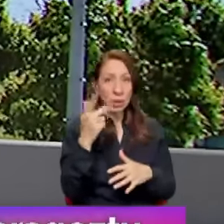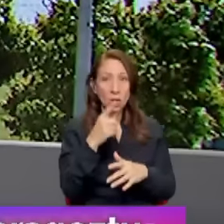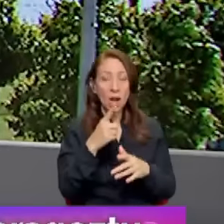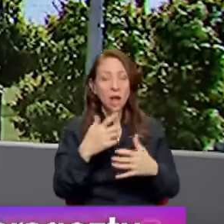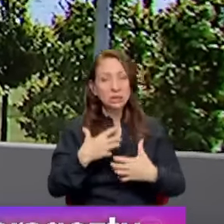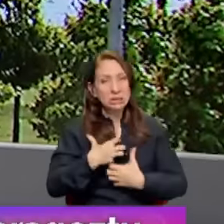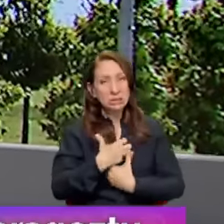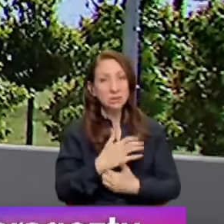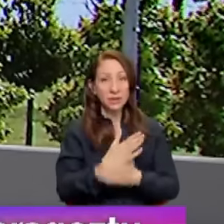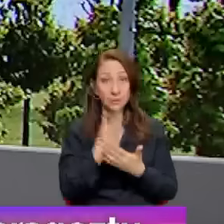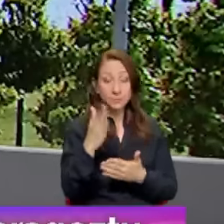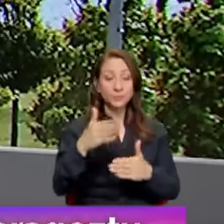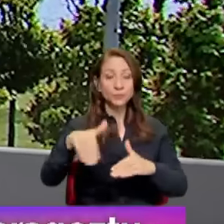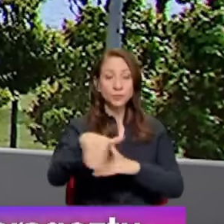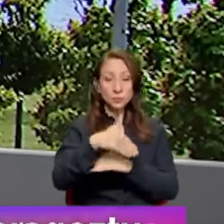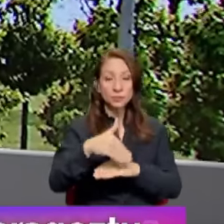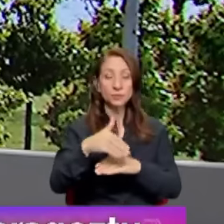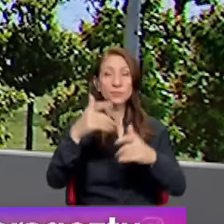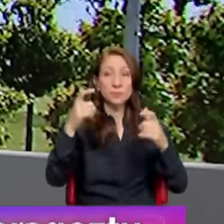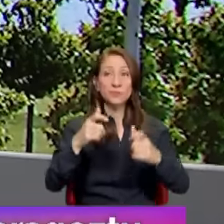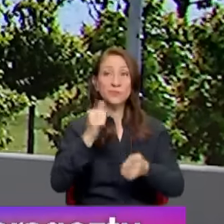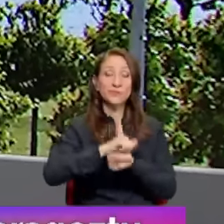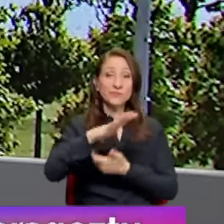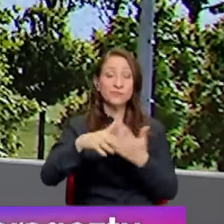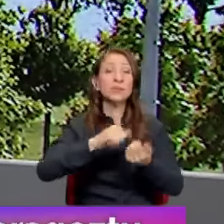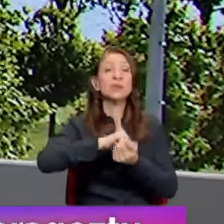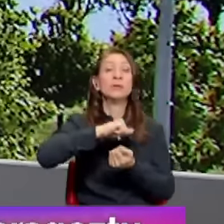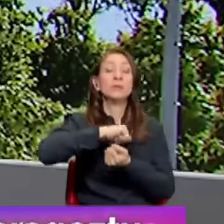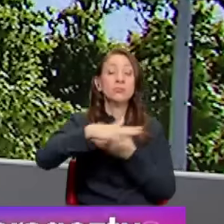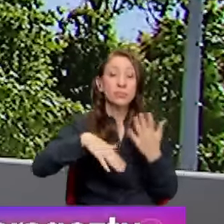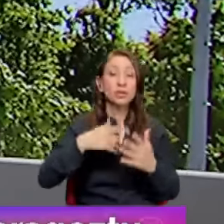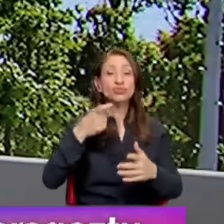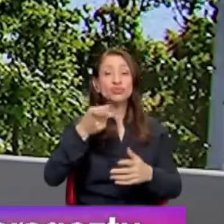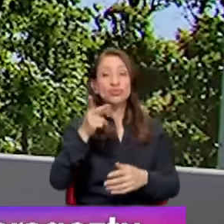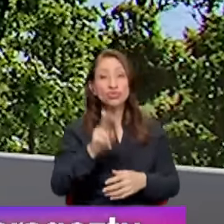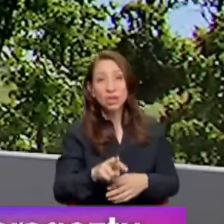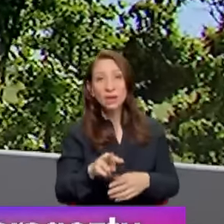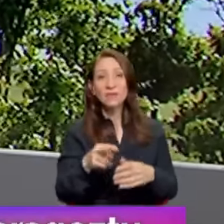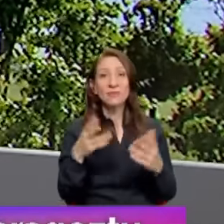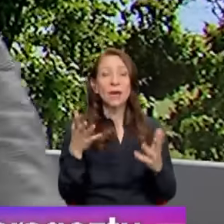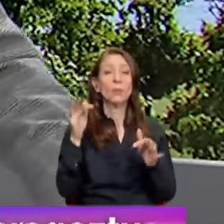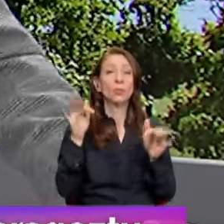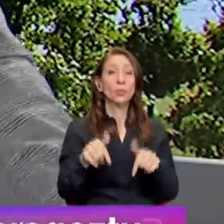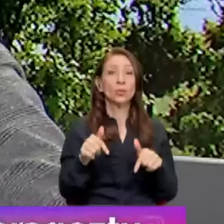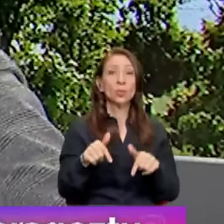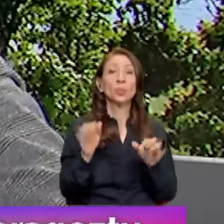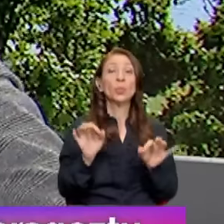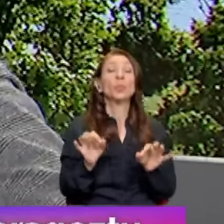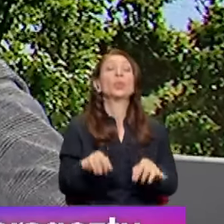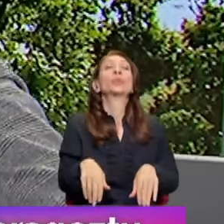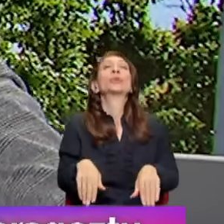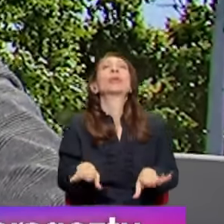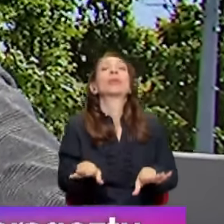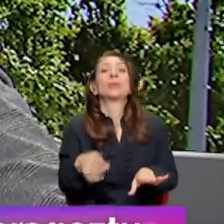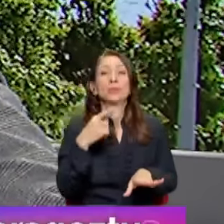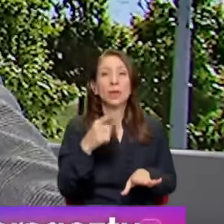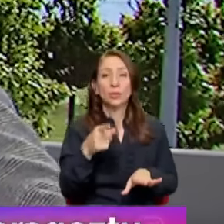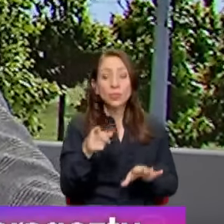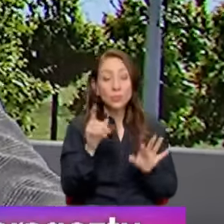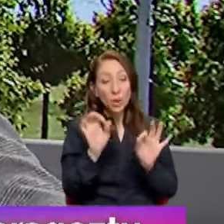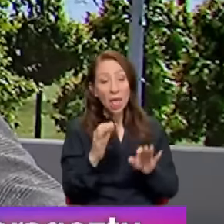Ezilmeye devam ediyor sokakta sahada kavga şiddet olayları cinayetler ve bugün mümkün değil derken bu